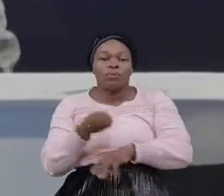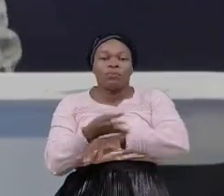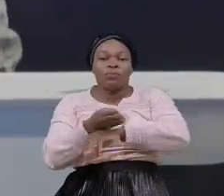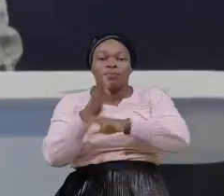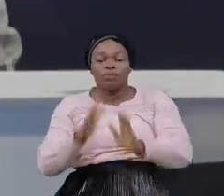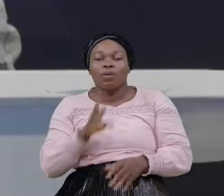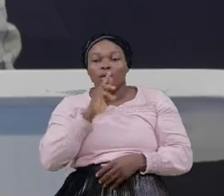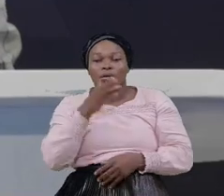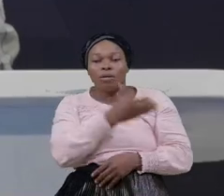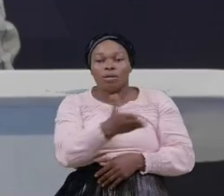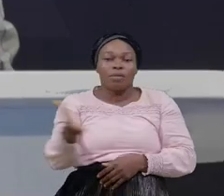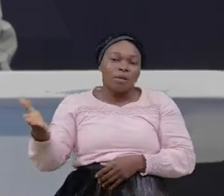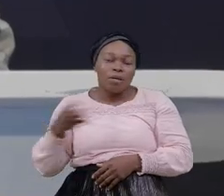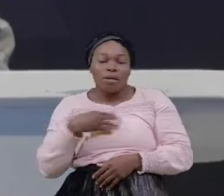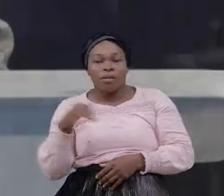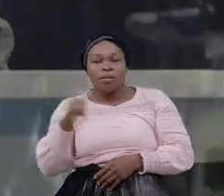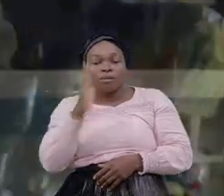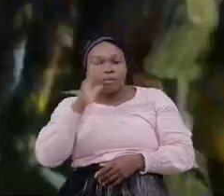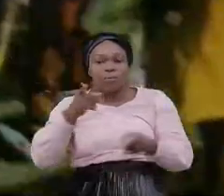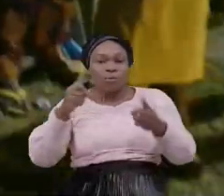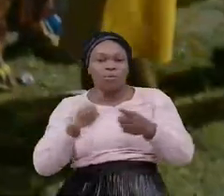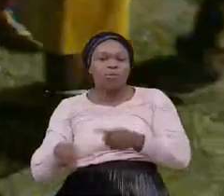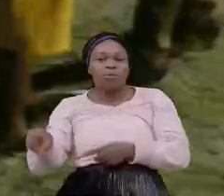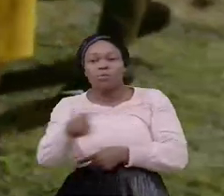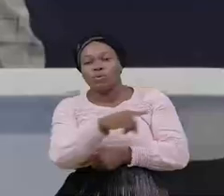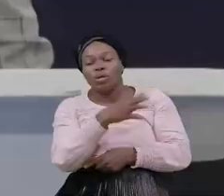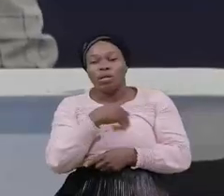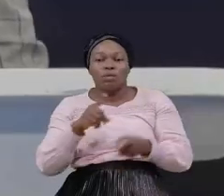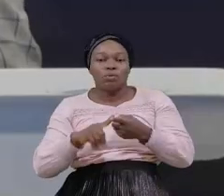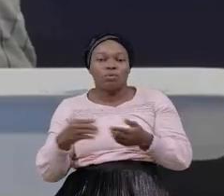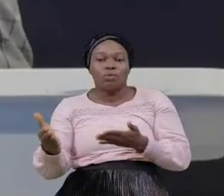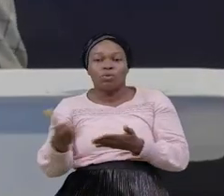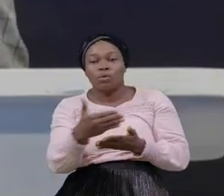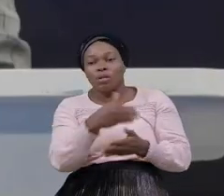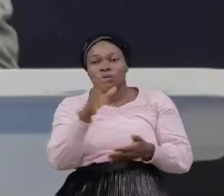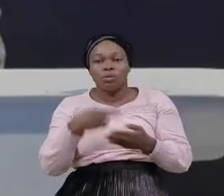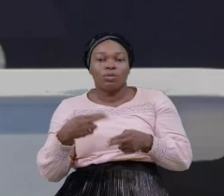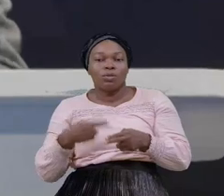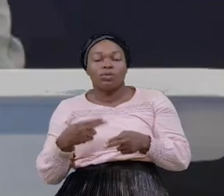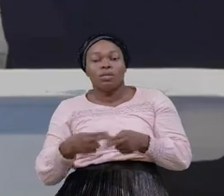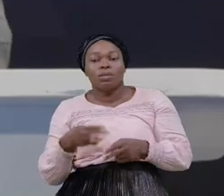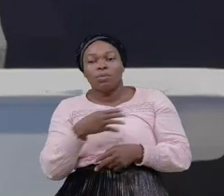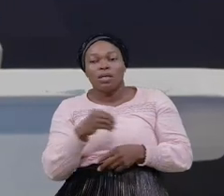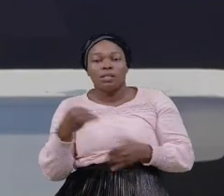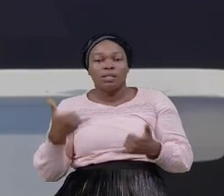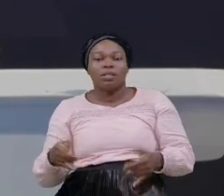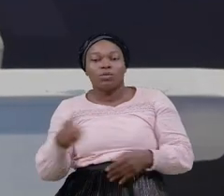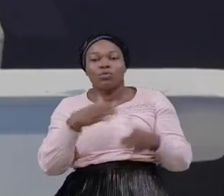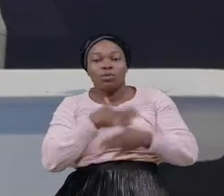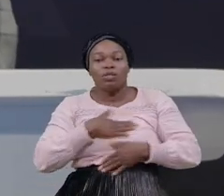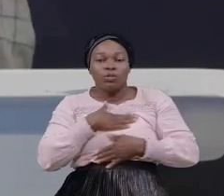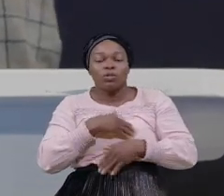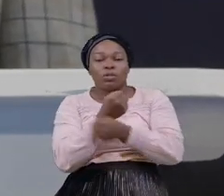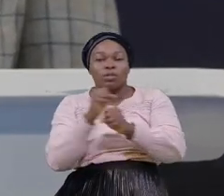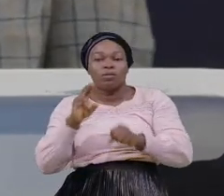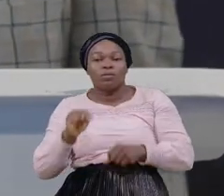conseillers sont là, ils vont venir à vous, vont prendre vos infos. Maintenant, vous avez la joie du salut. Maintenant, vous avez la